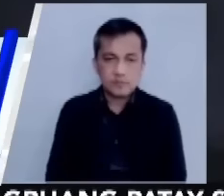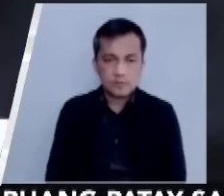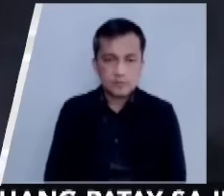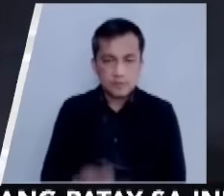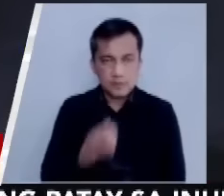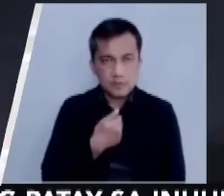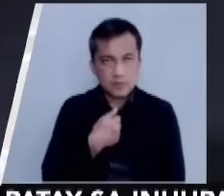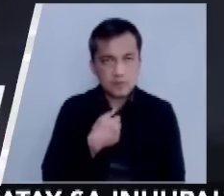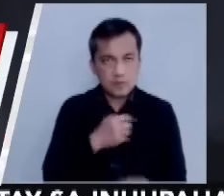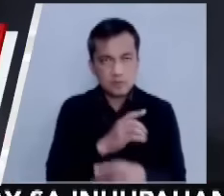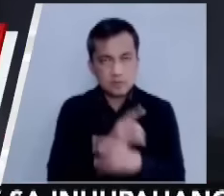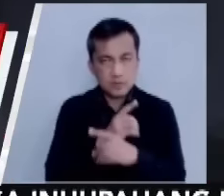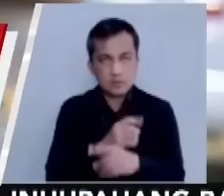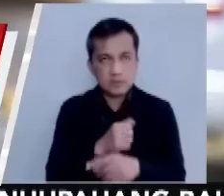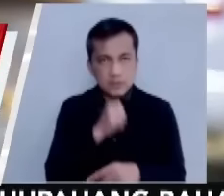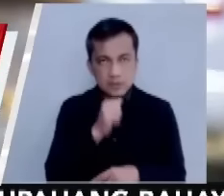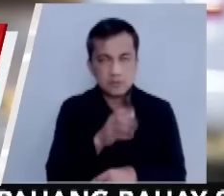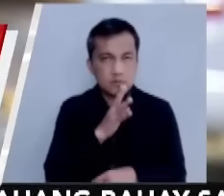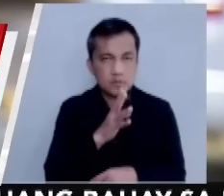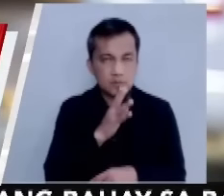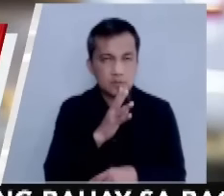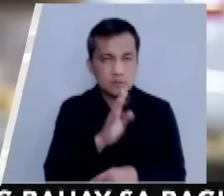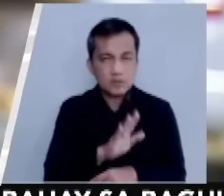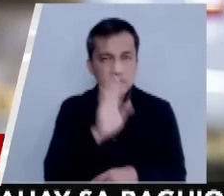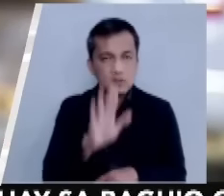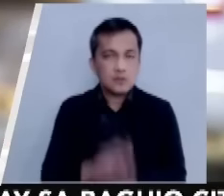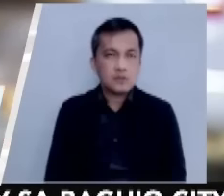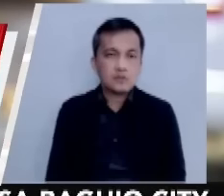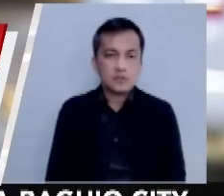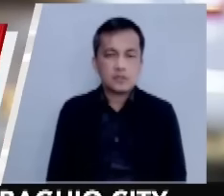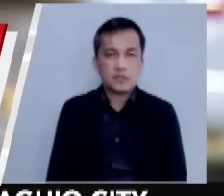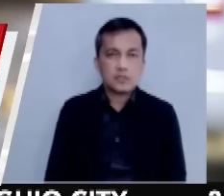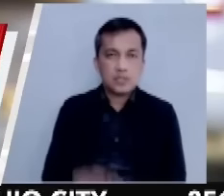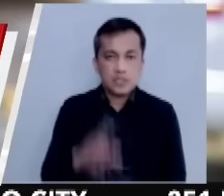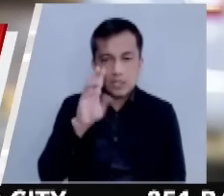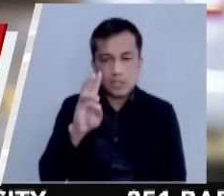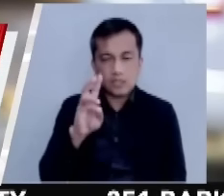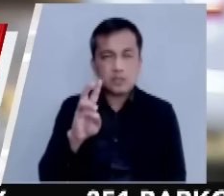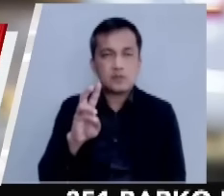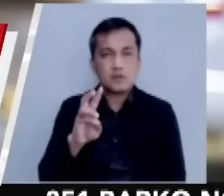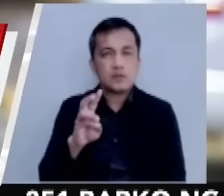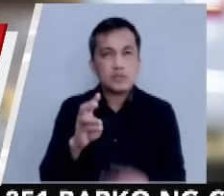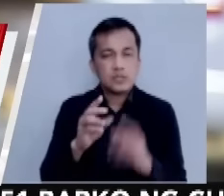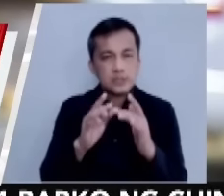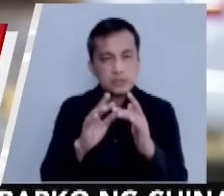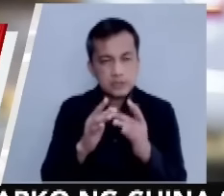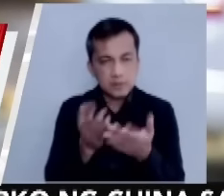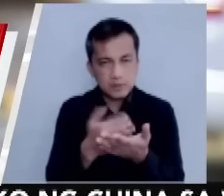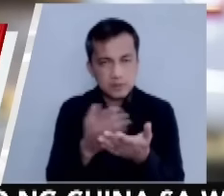po ako magsasalita sa inyo. Anim na social media page na may libo-libo raw na followers ang